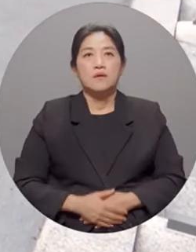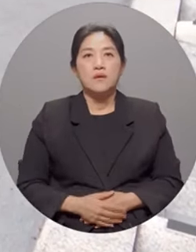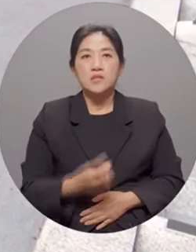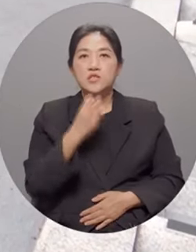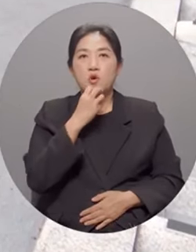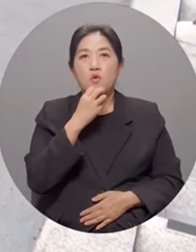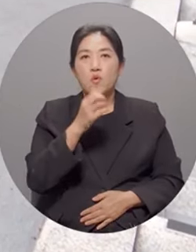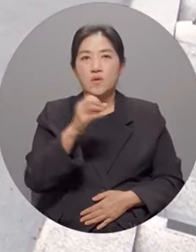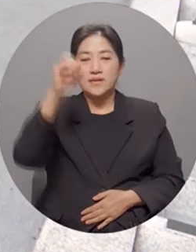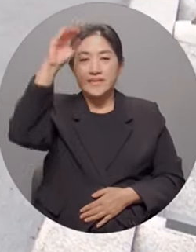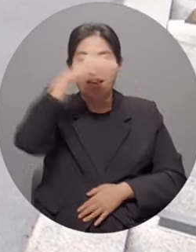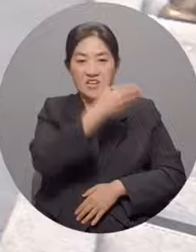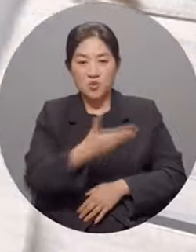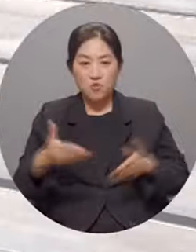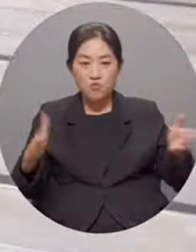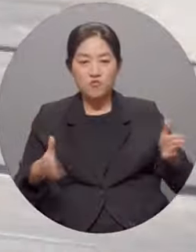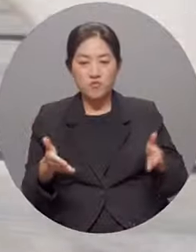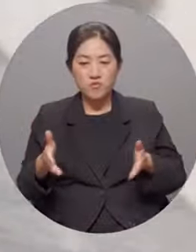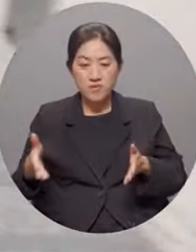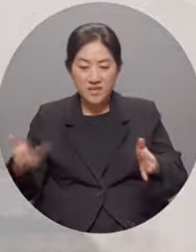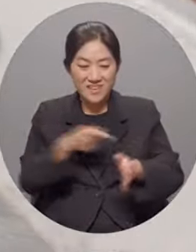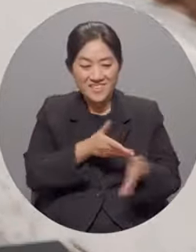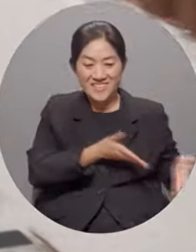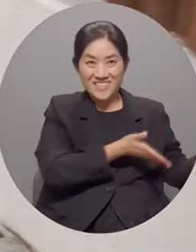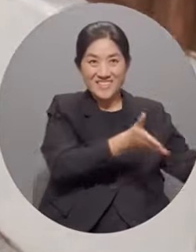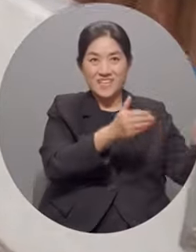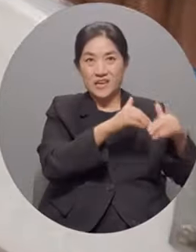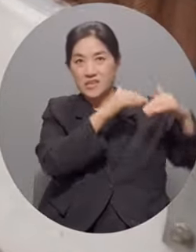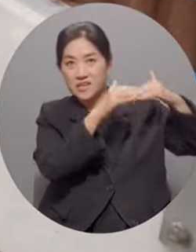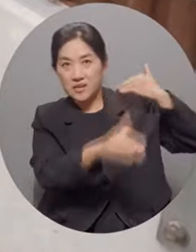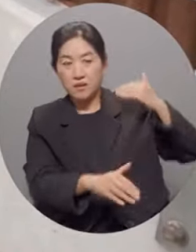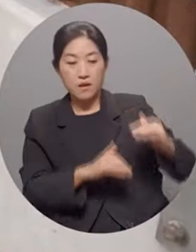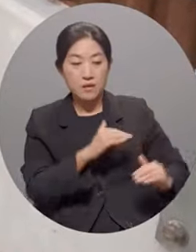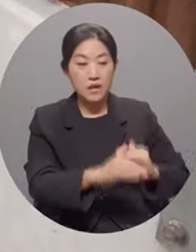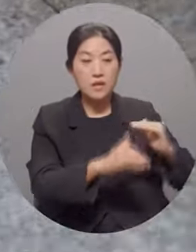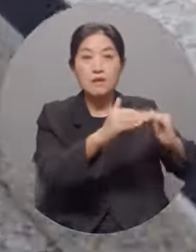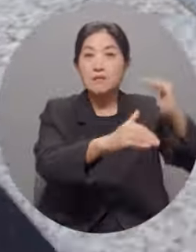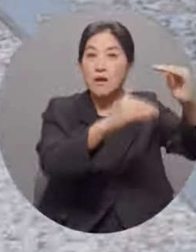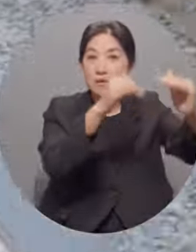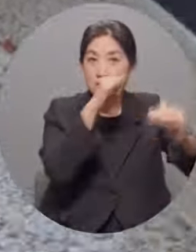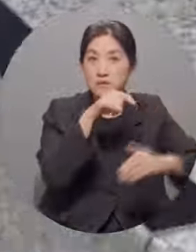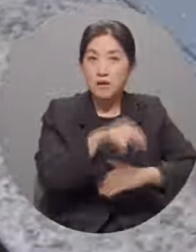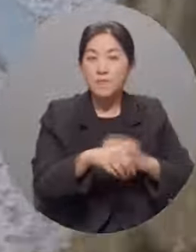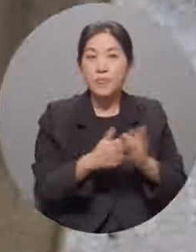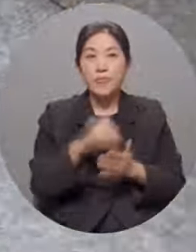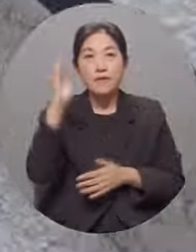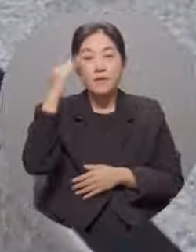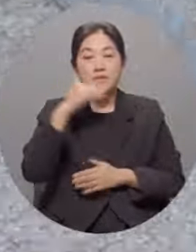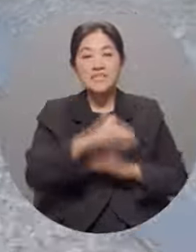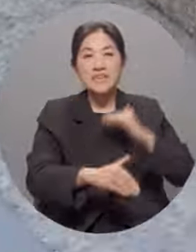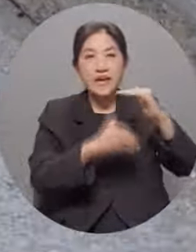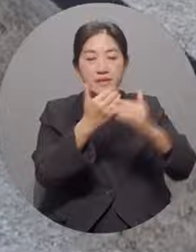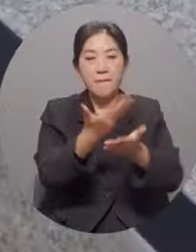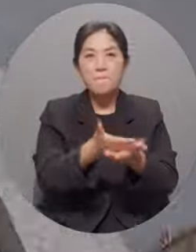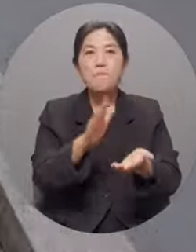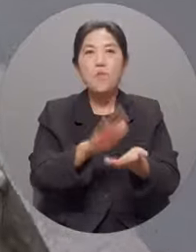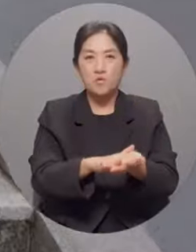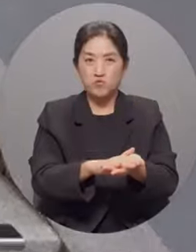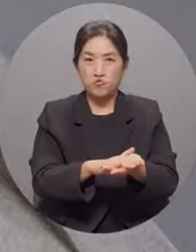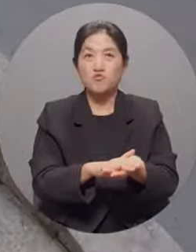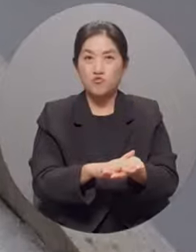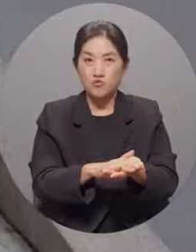서울 양천구의 한 이면도로. 가파른 길 한쪽에 계단이 설치돼 있습니다. 최근 이 계단 보수 작업이